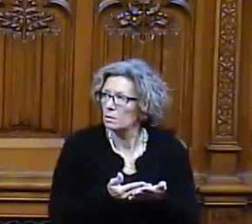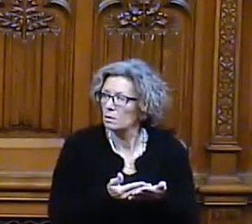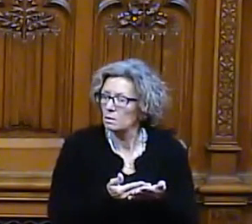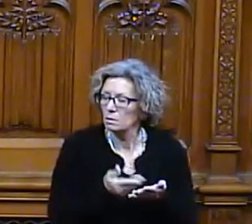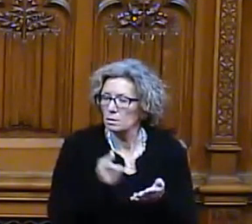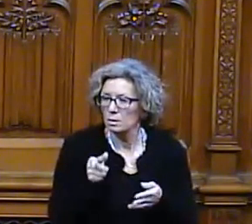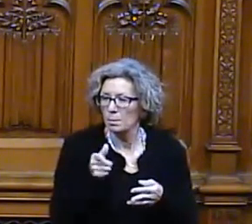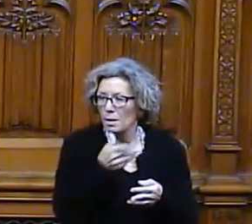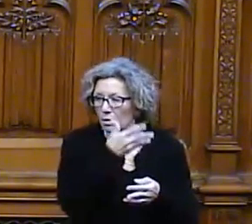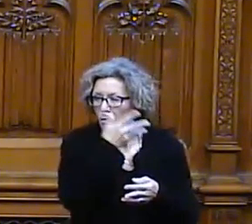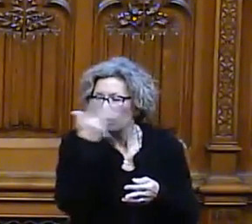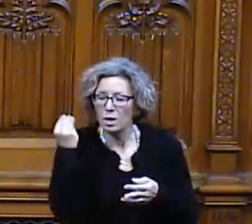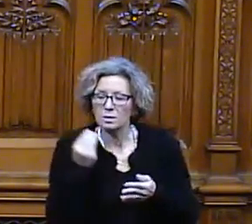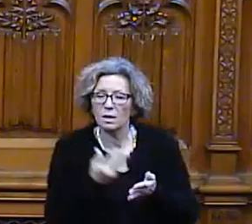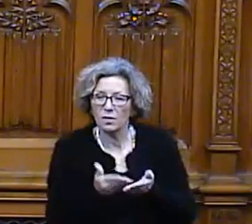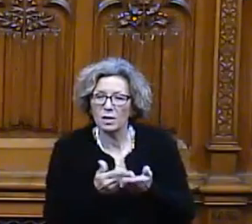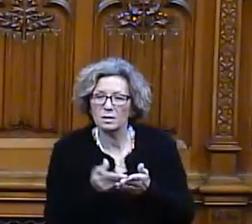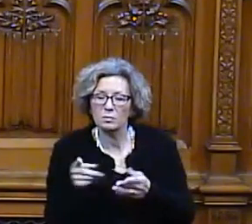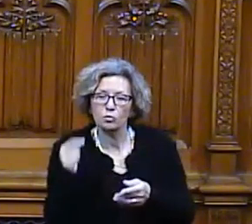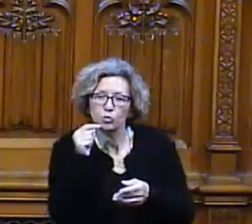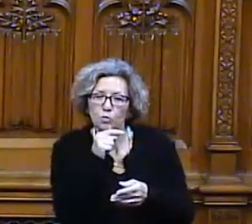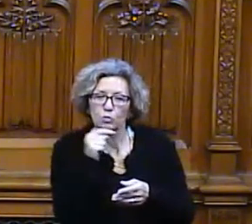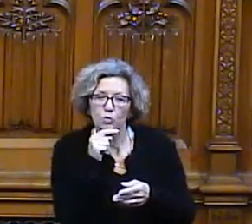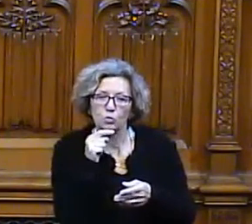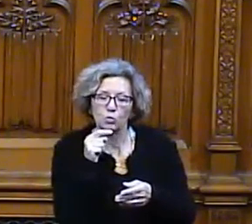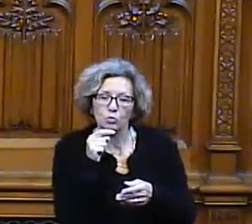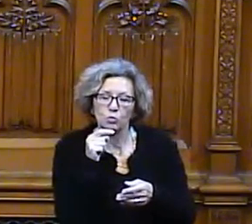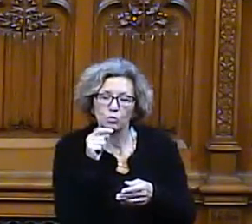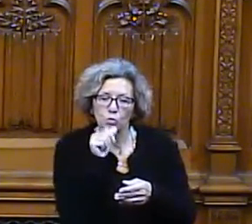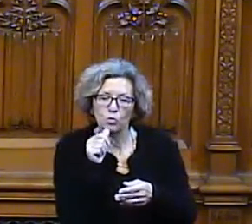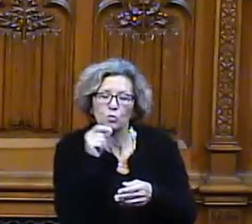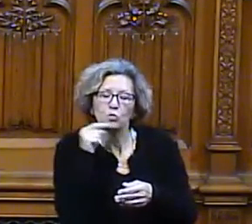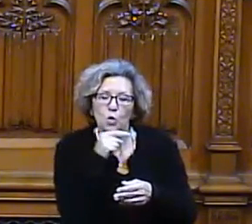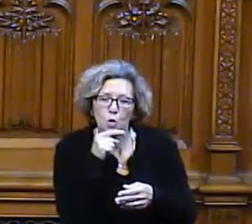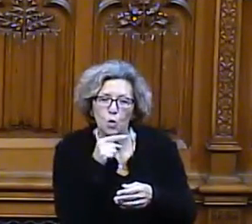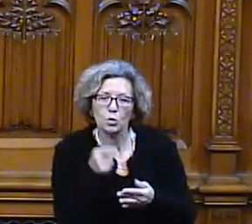Sie vergessen, meine Damen und Herren, von Grün und Rot, dass mittlerweile